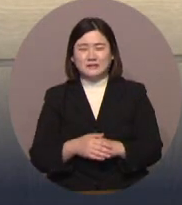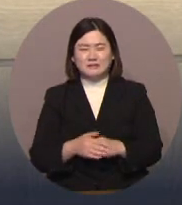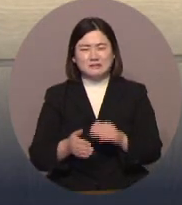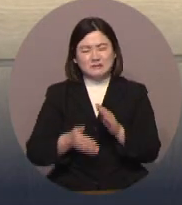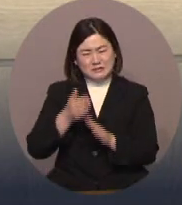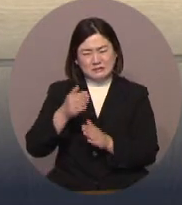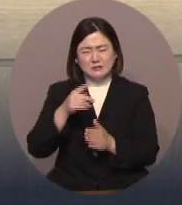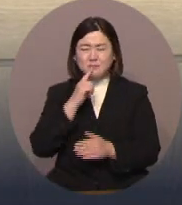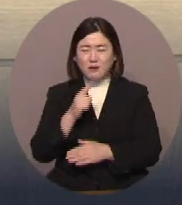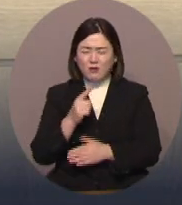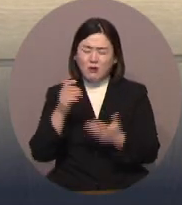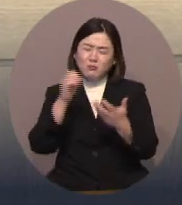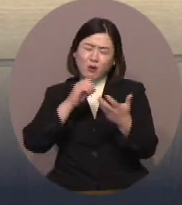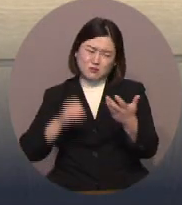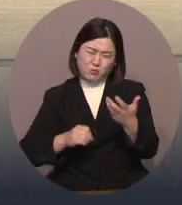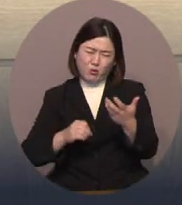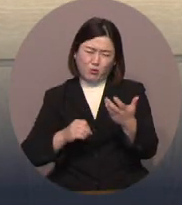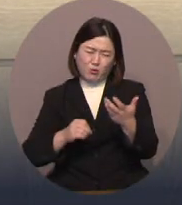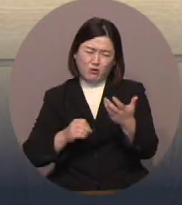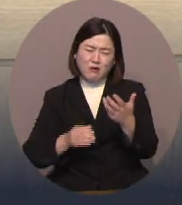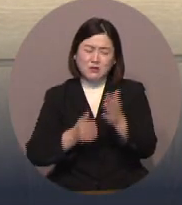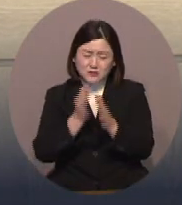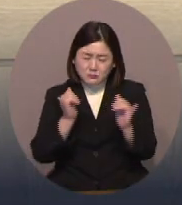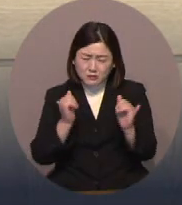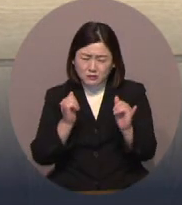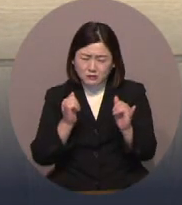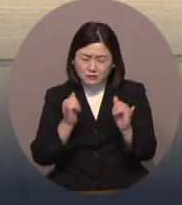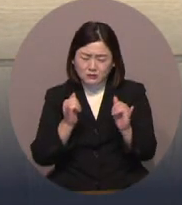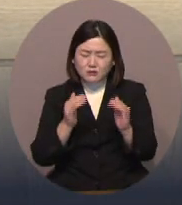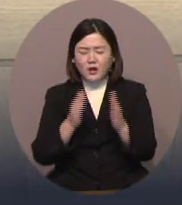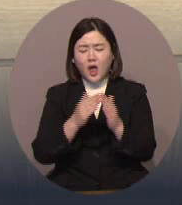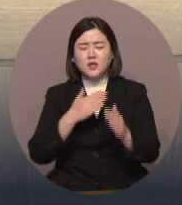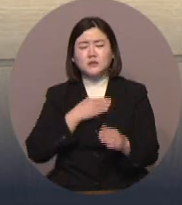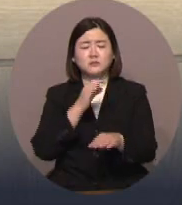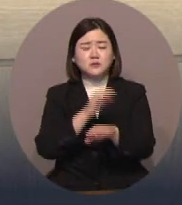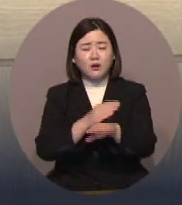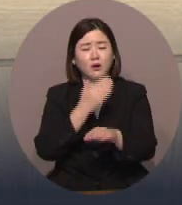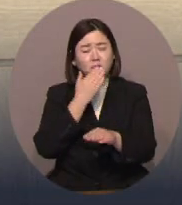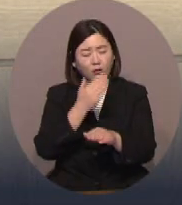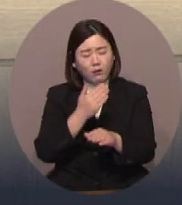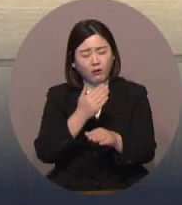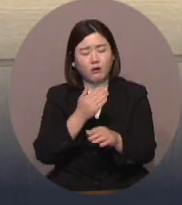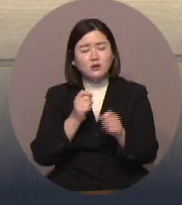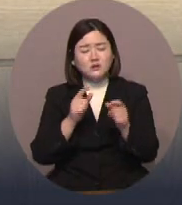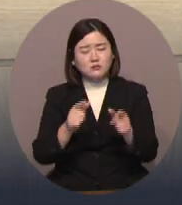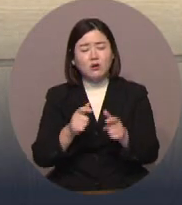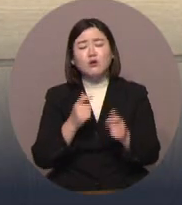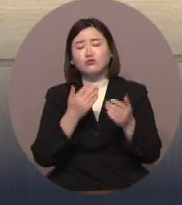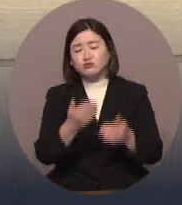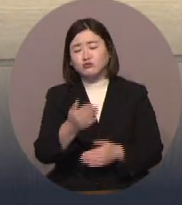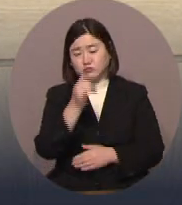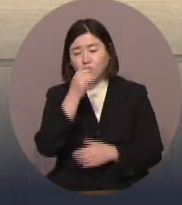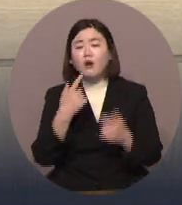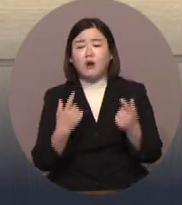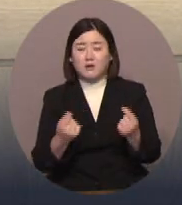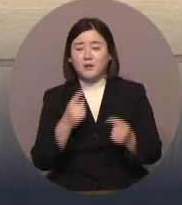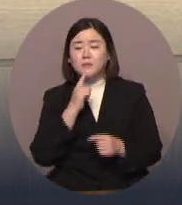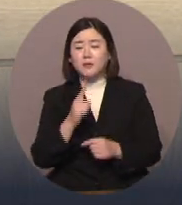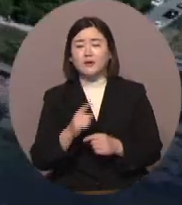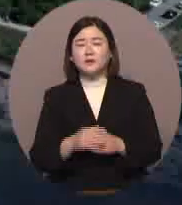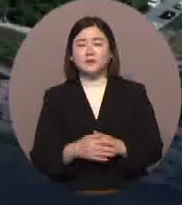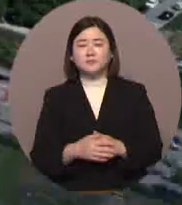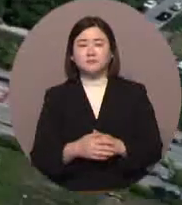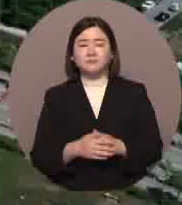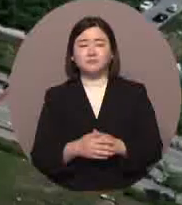저희 시에서는 한 80% 정도까지는 받아야 우리 시민들께서 내 집 마련할 수 있는 기회를 좀 확대할 수 있을